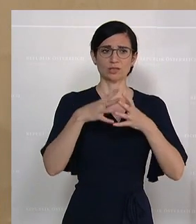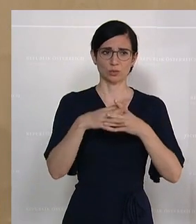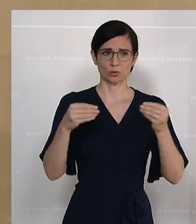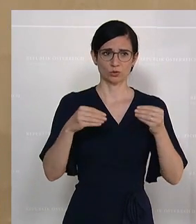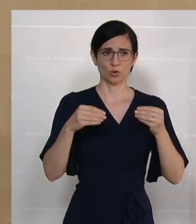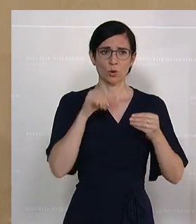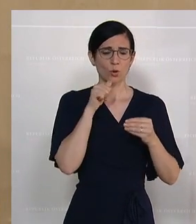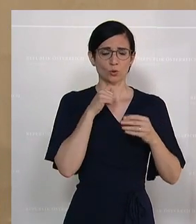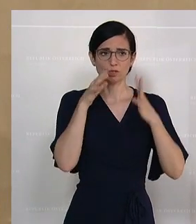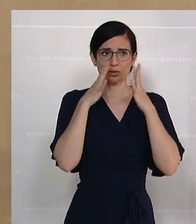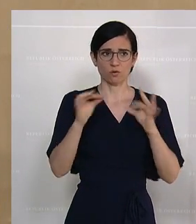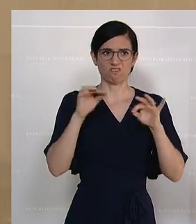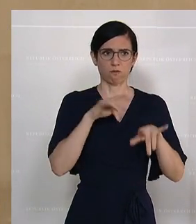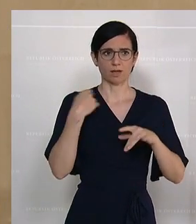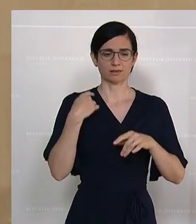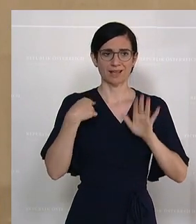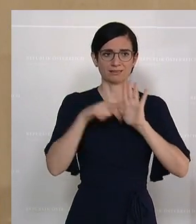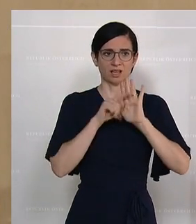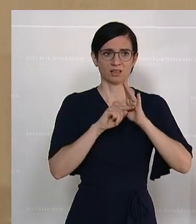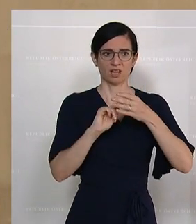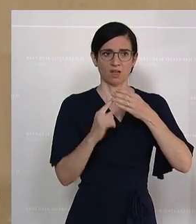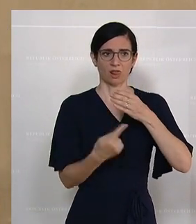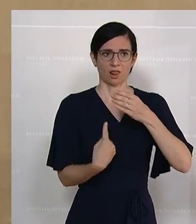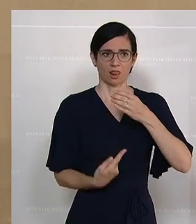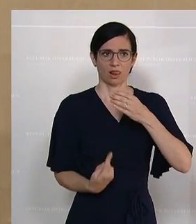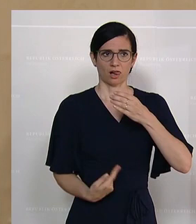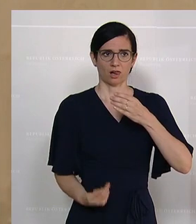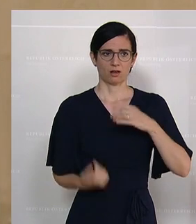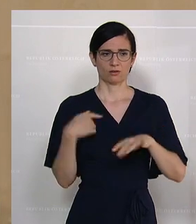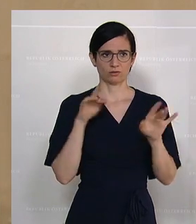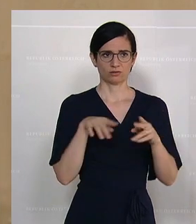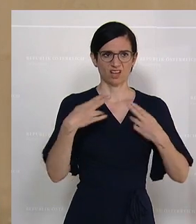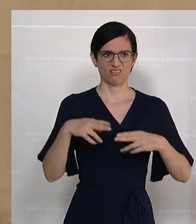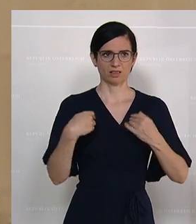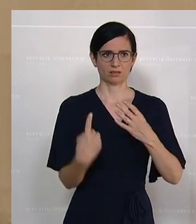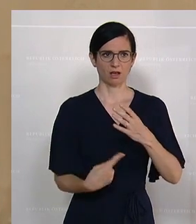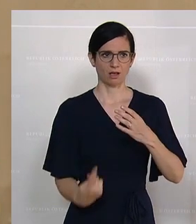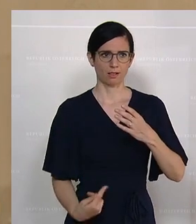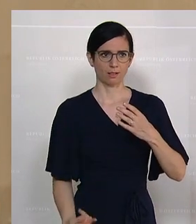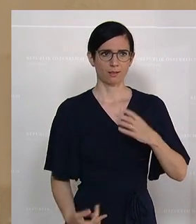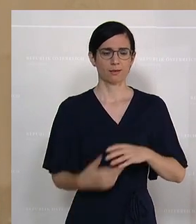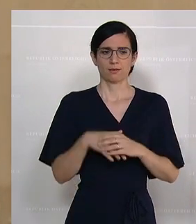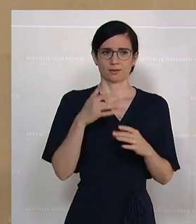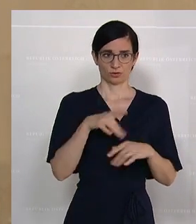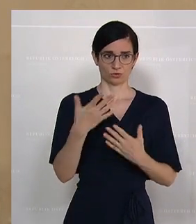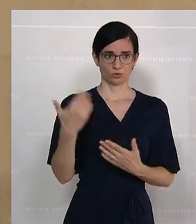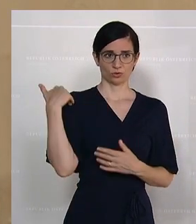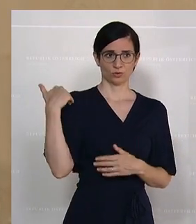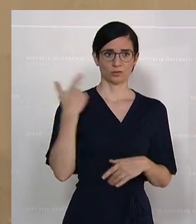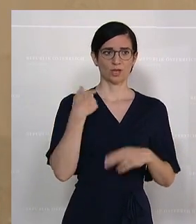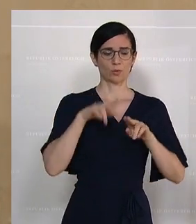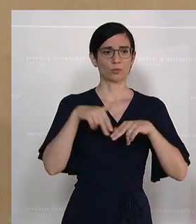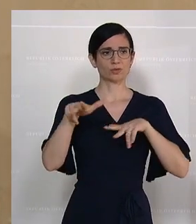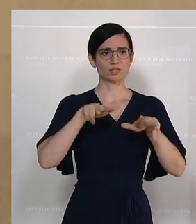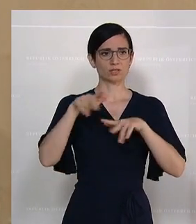eskalationsspirale und sie jeden tag weiter befeuert und seit damals erleben wir eine österreichische bundesregierung